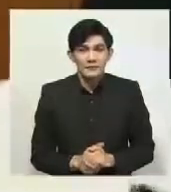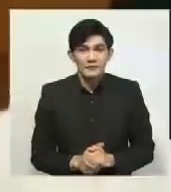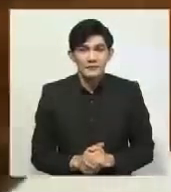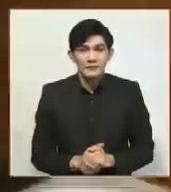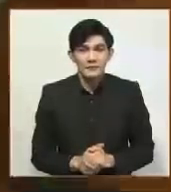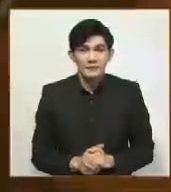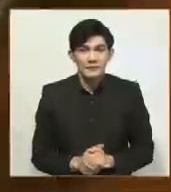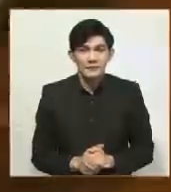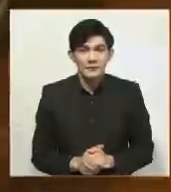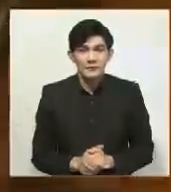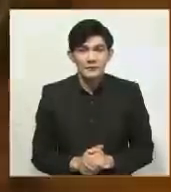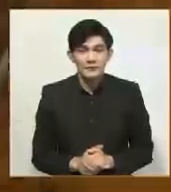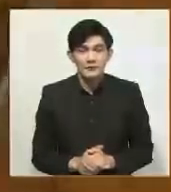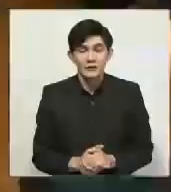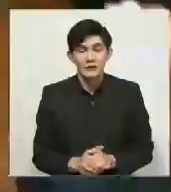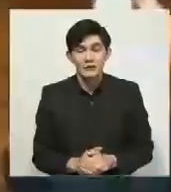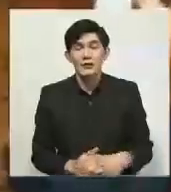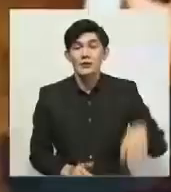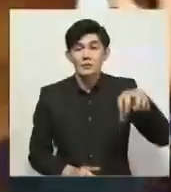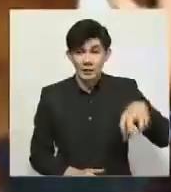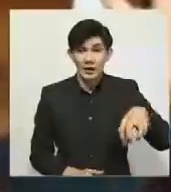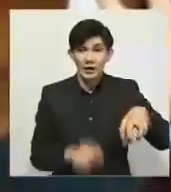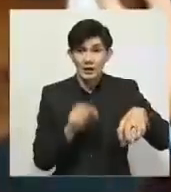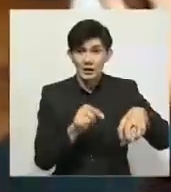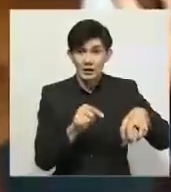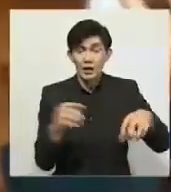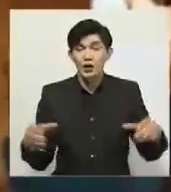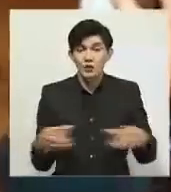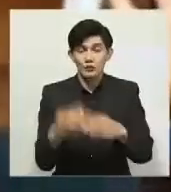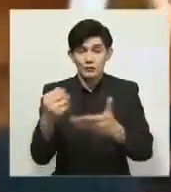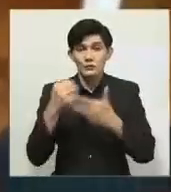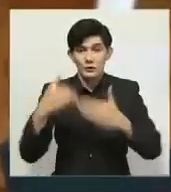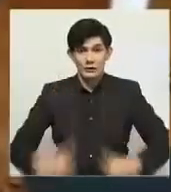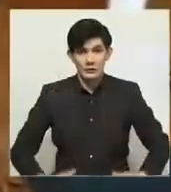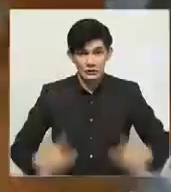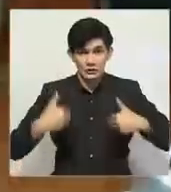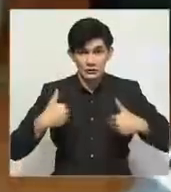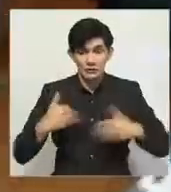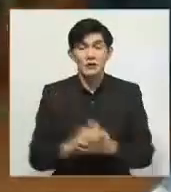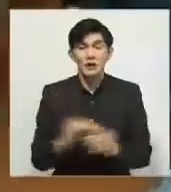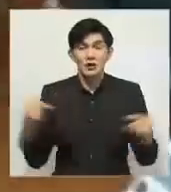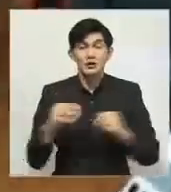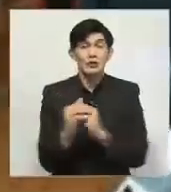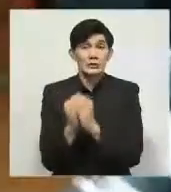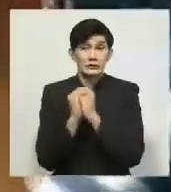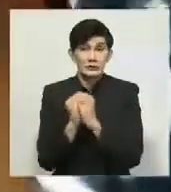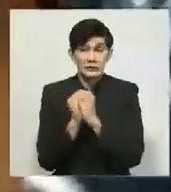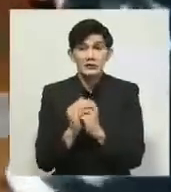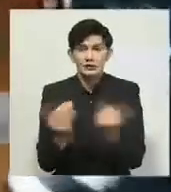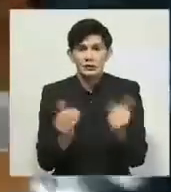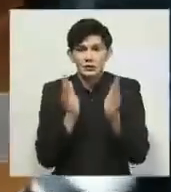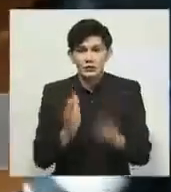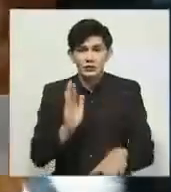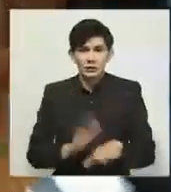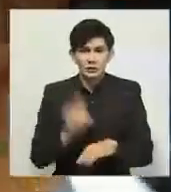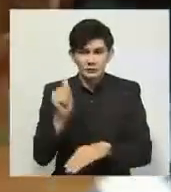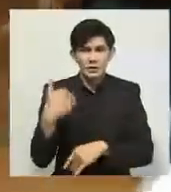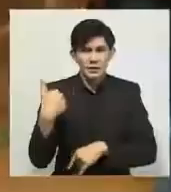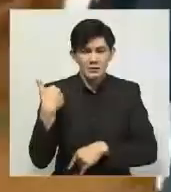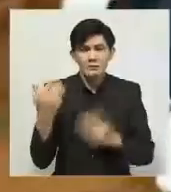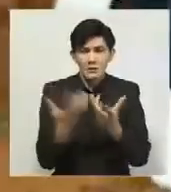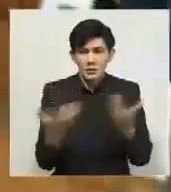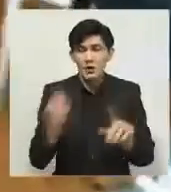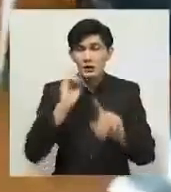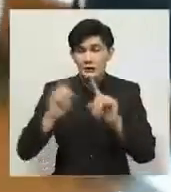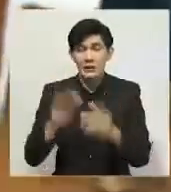โดยทางหน่วยล่วงหน้านะครับของทีมกู้ภัยจากทีมกู้ภัยปักกิ่งพิชแลนด์ครับพร้อมผู้เชี่ยวชาญได้มีการนำอุปก